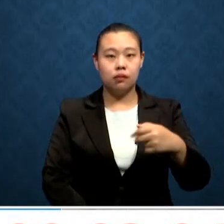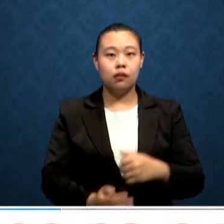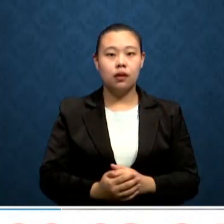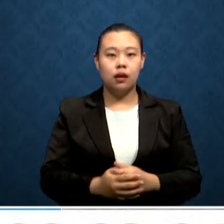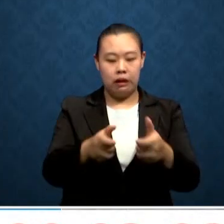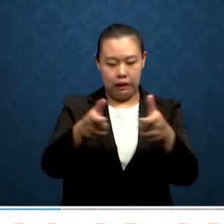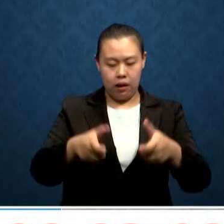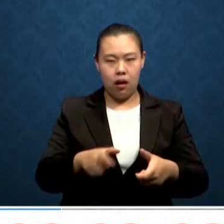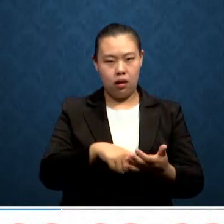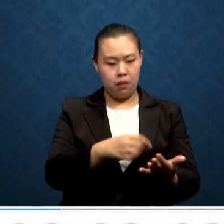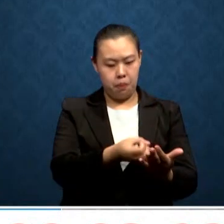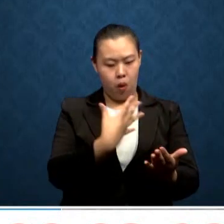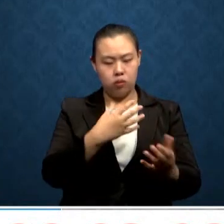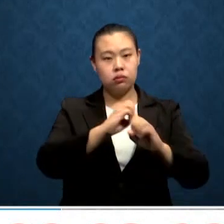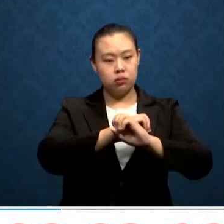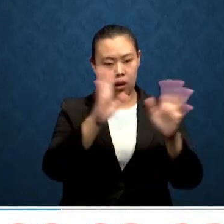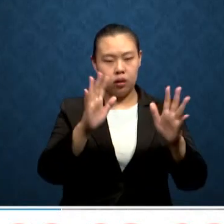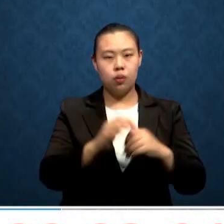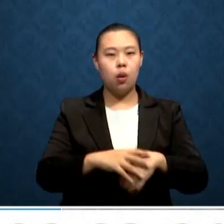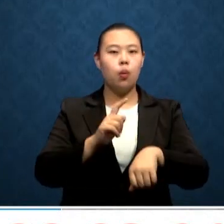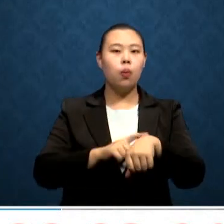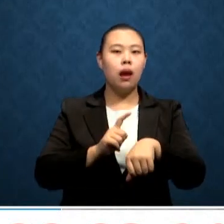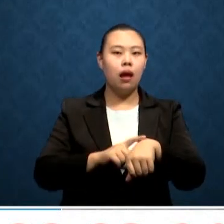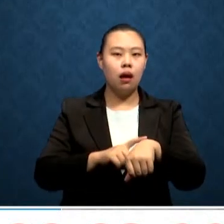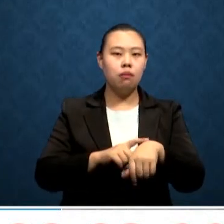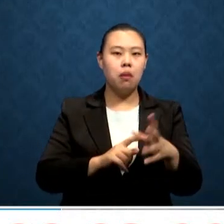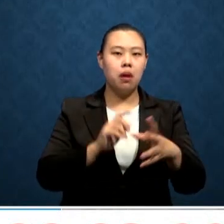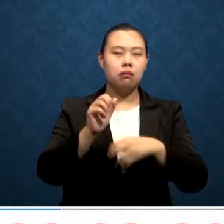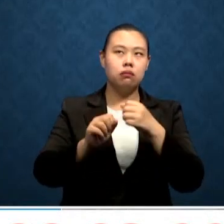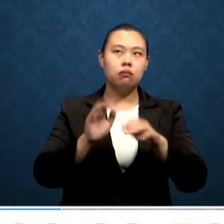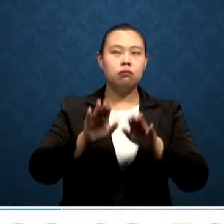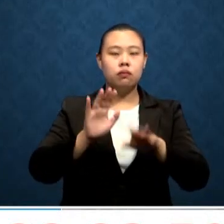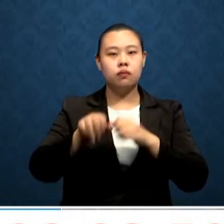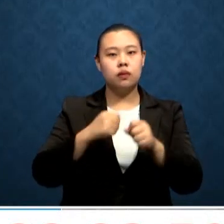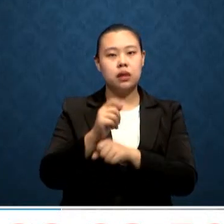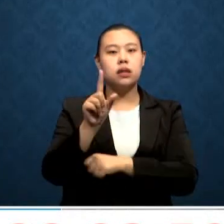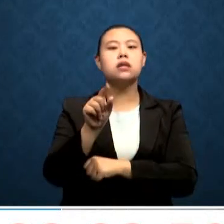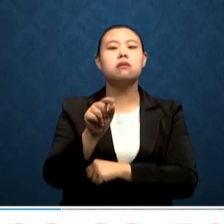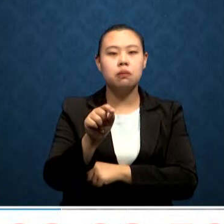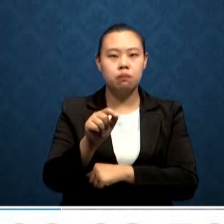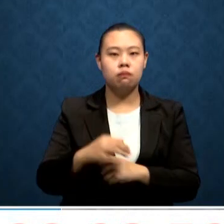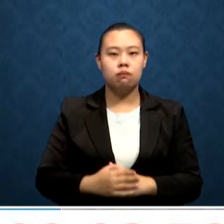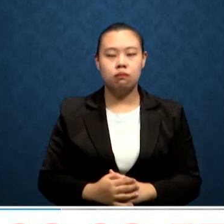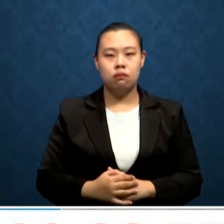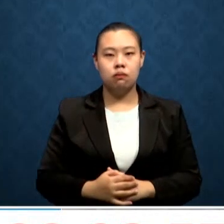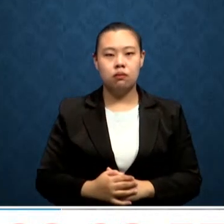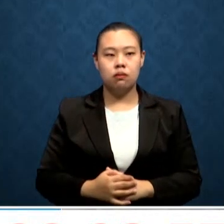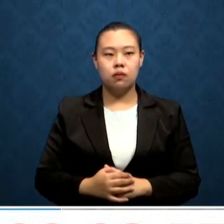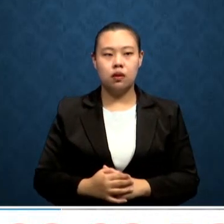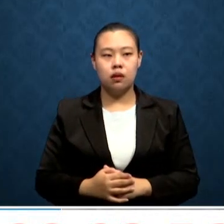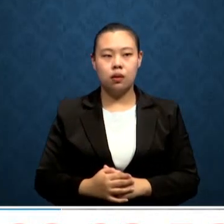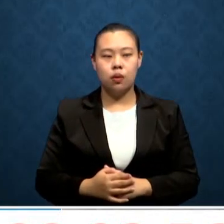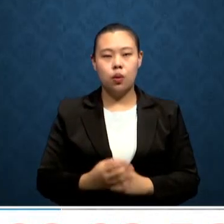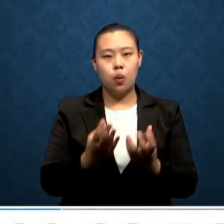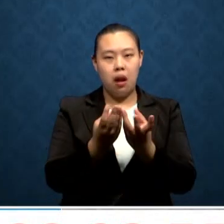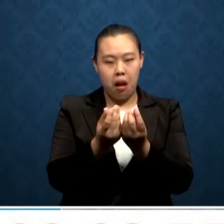ากว่า2ทศวรรษตัวเลขทางกว้างขึ้นอย่างชัดเจ